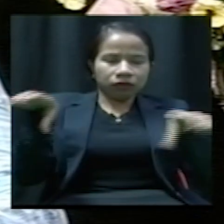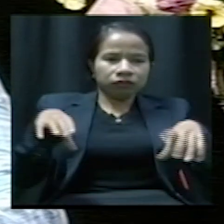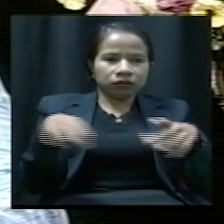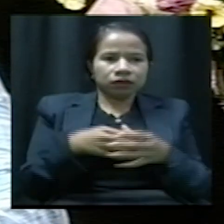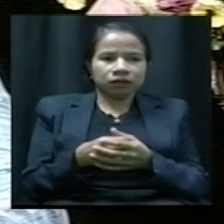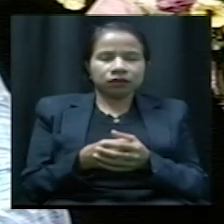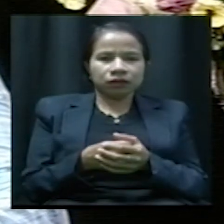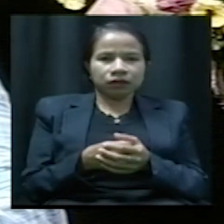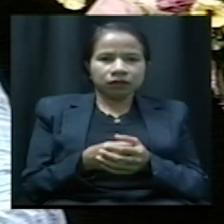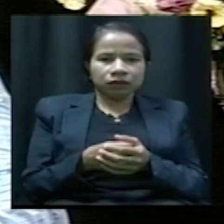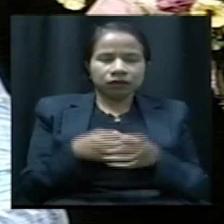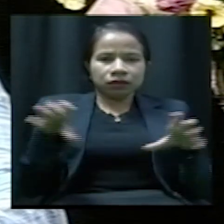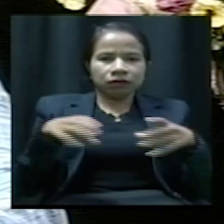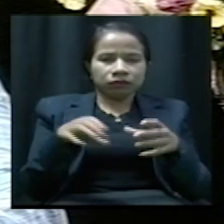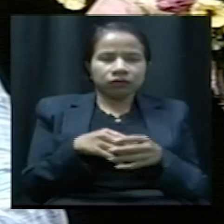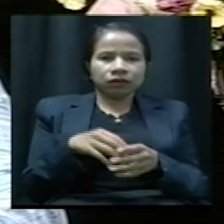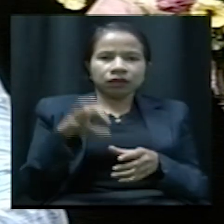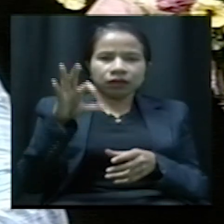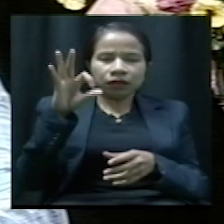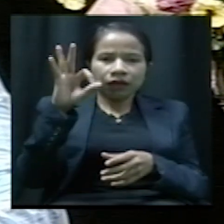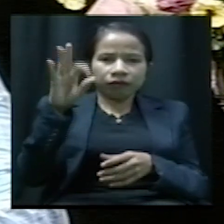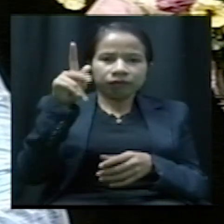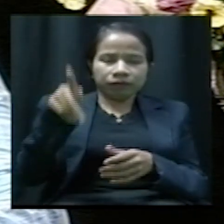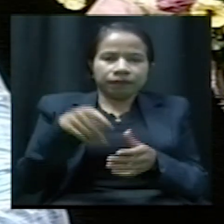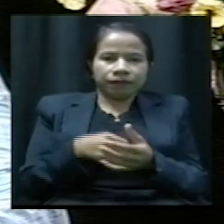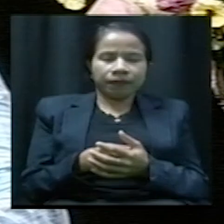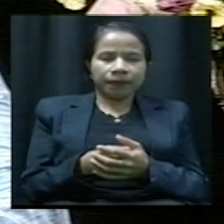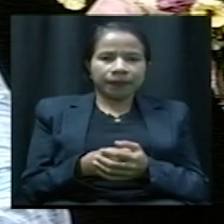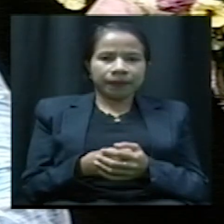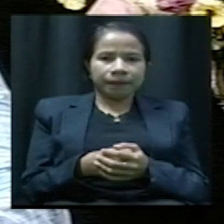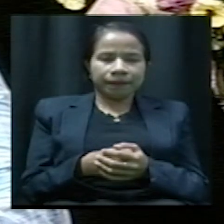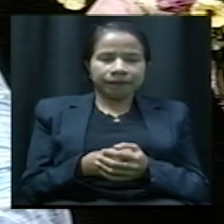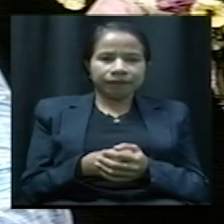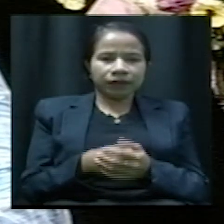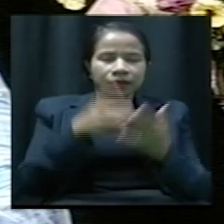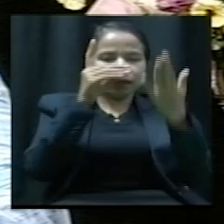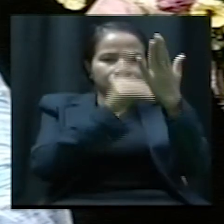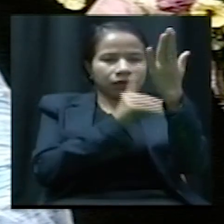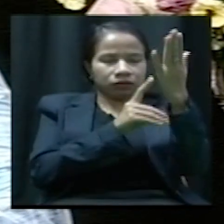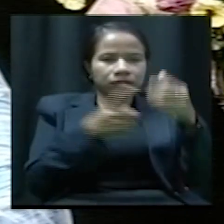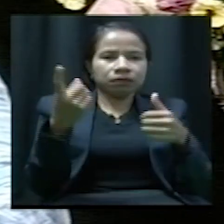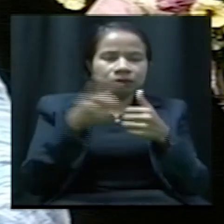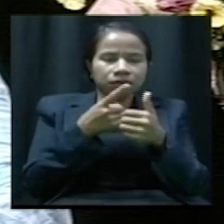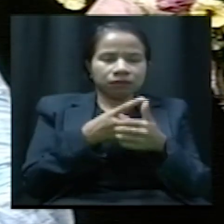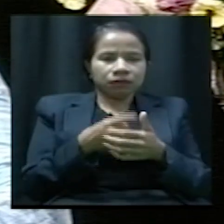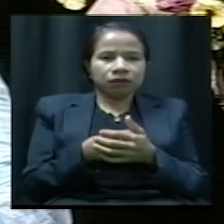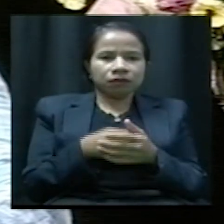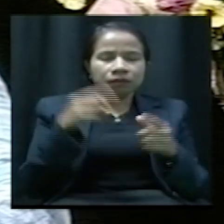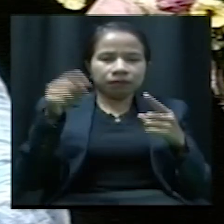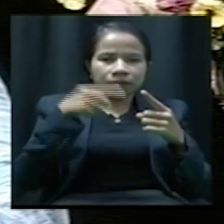area funsong publiko ne sia servidor publiko ida ne san dadus ne mak ami inisiu depois